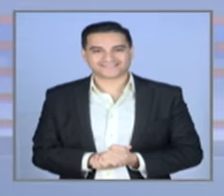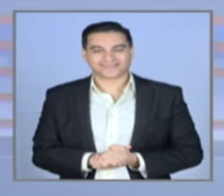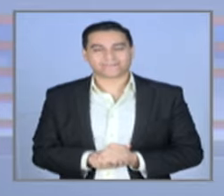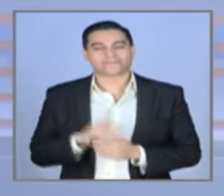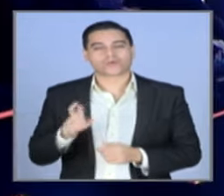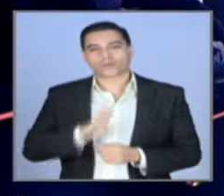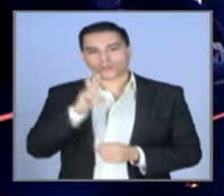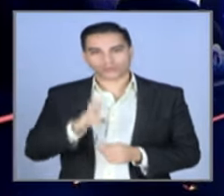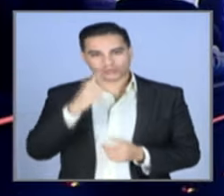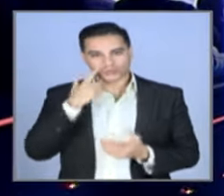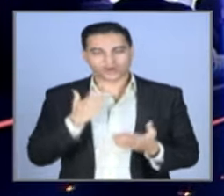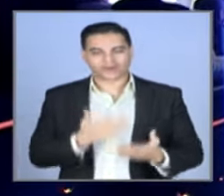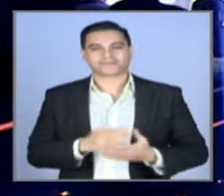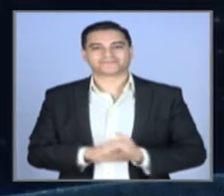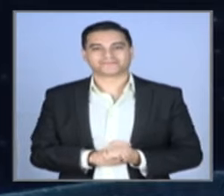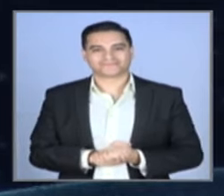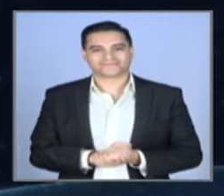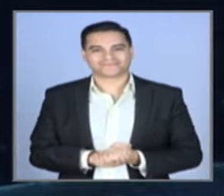والسؤال هو